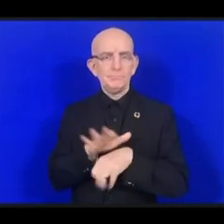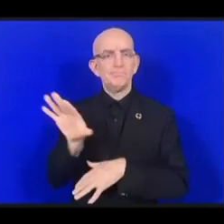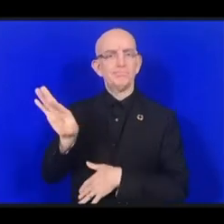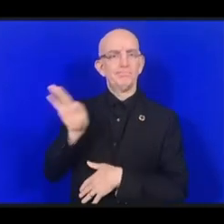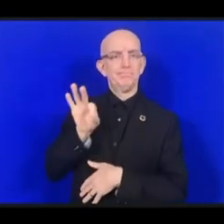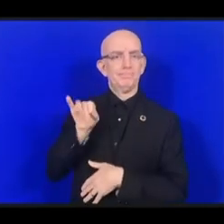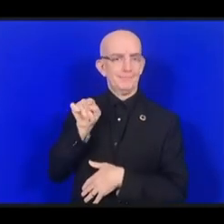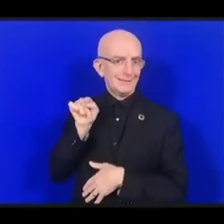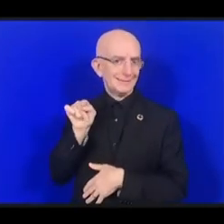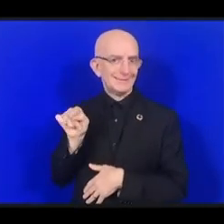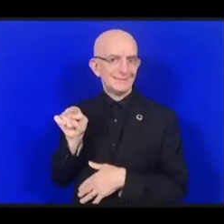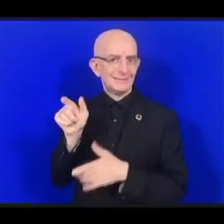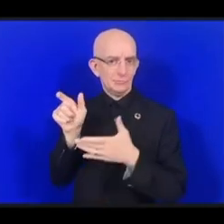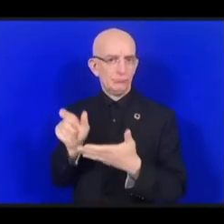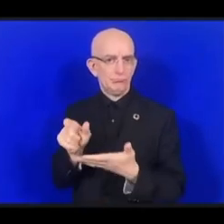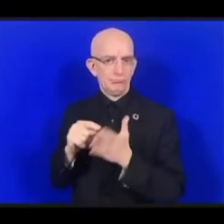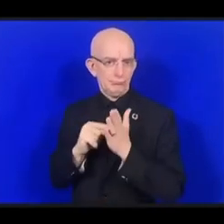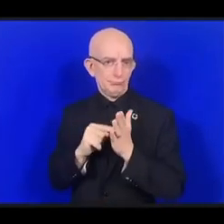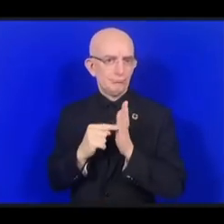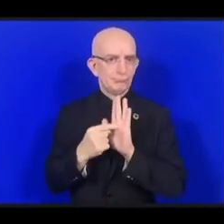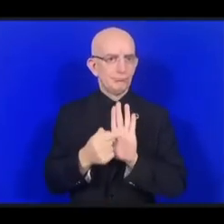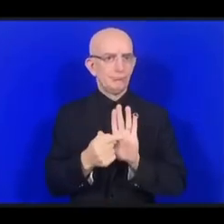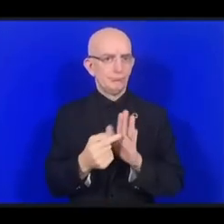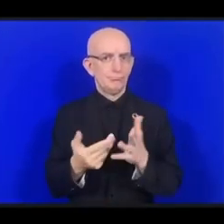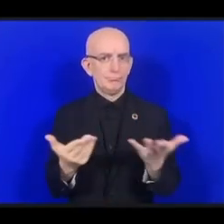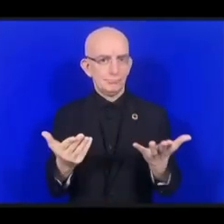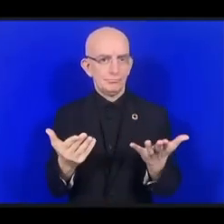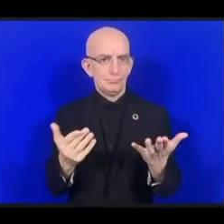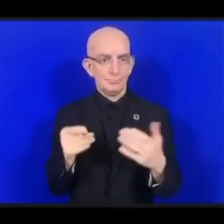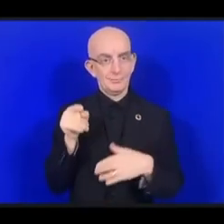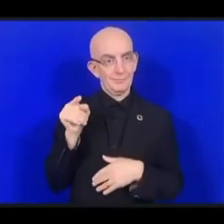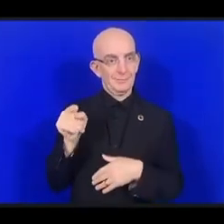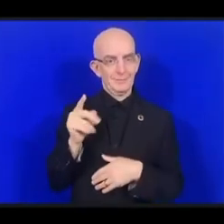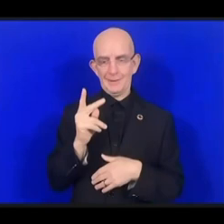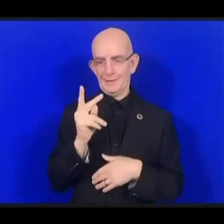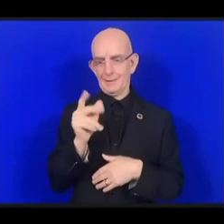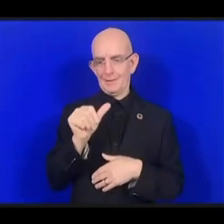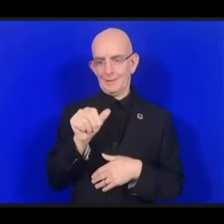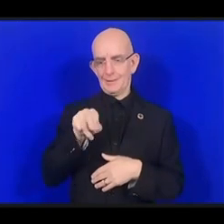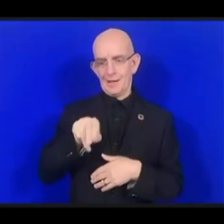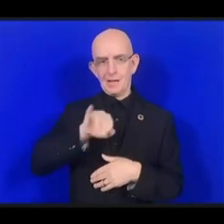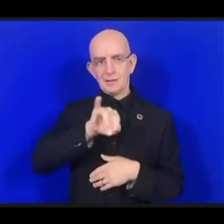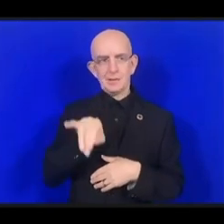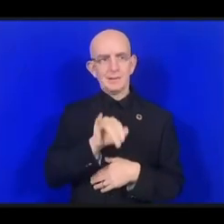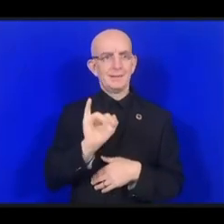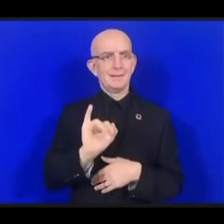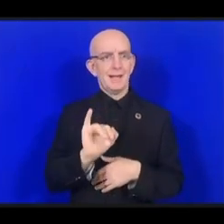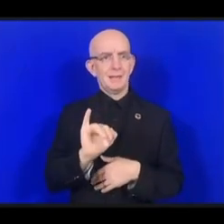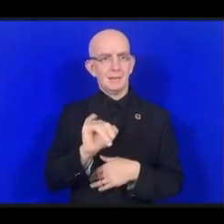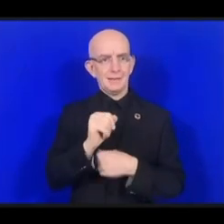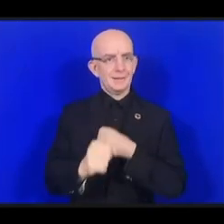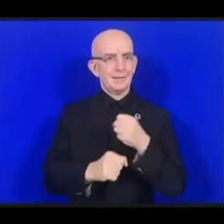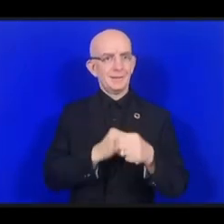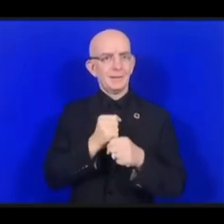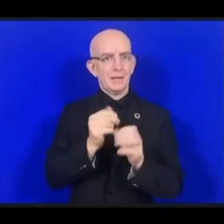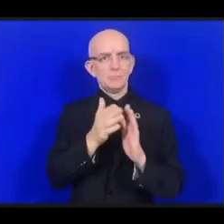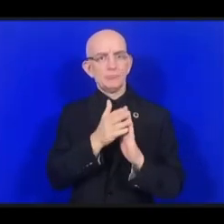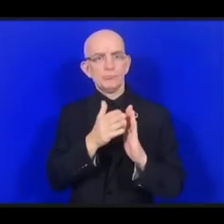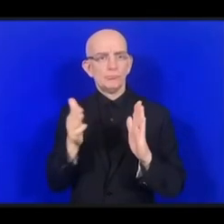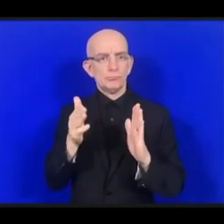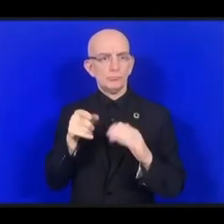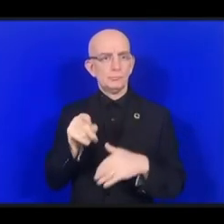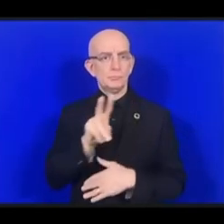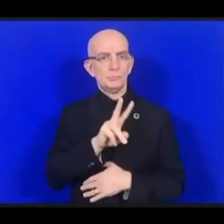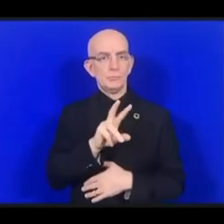の今年の漢字は絆であり私の予想する通りでありましたえその時